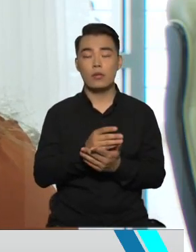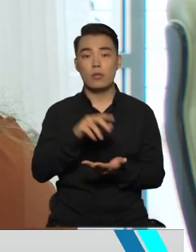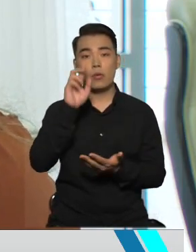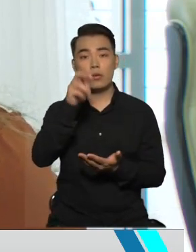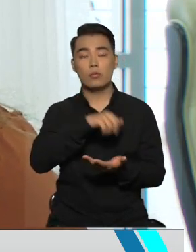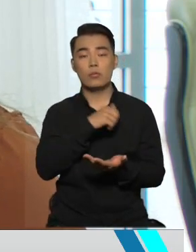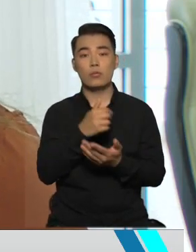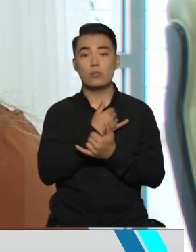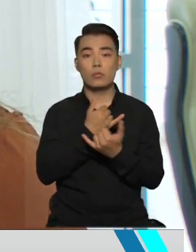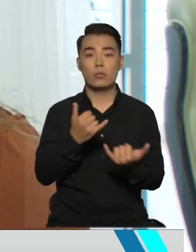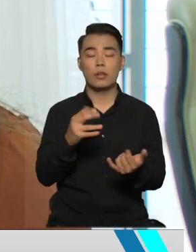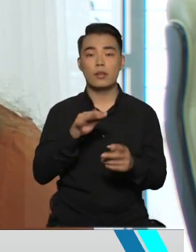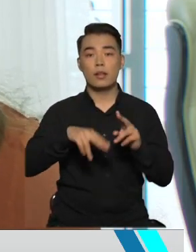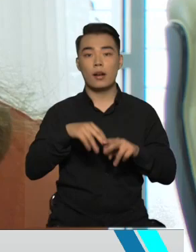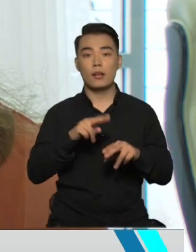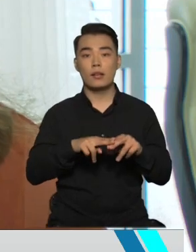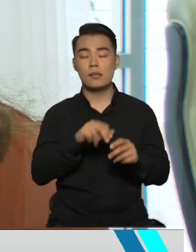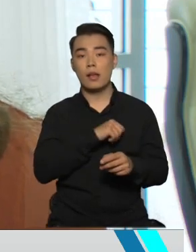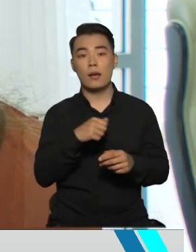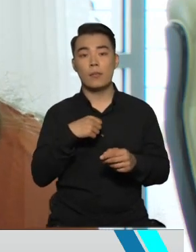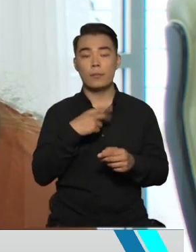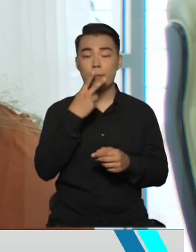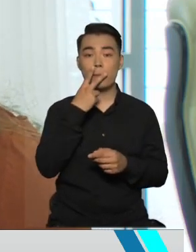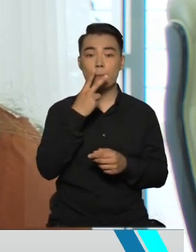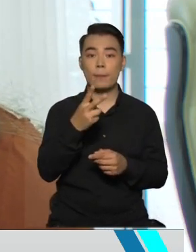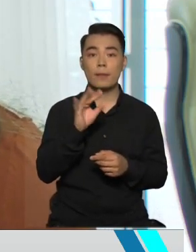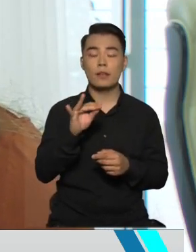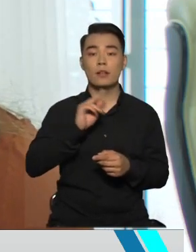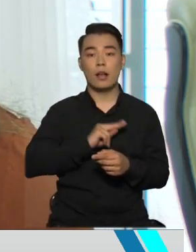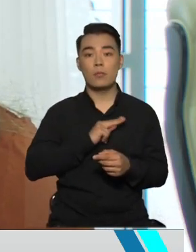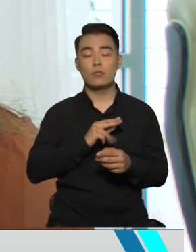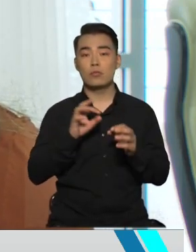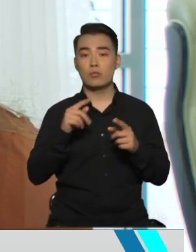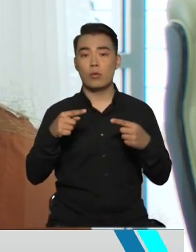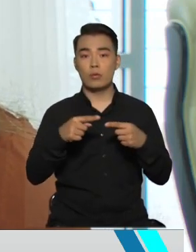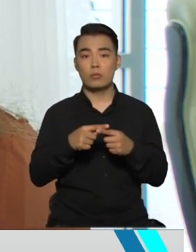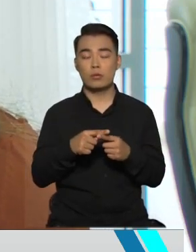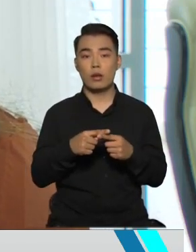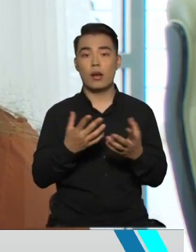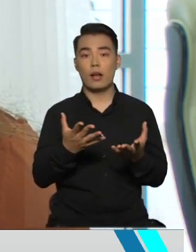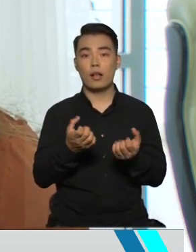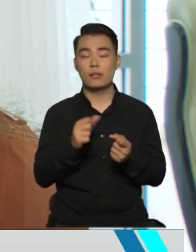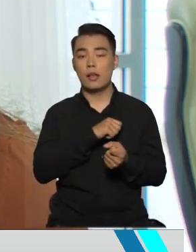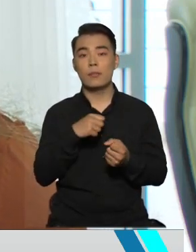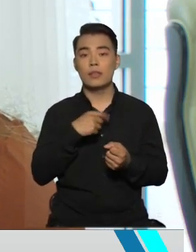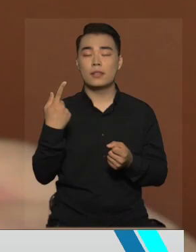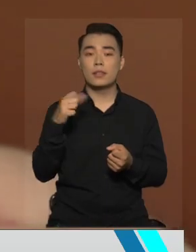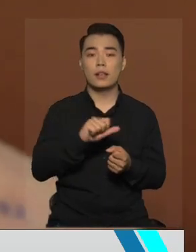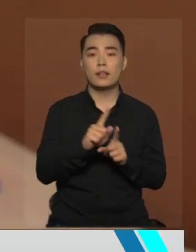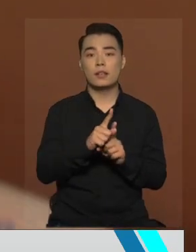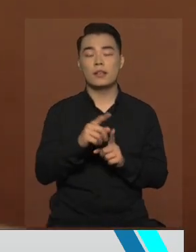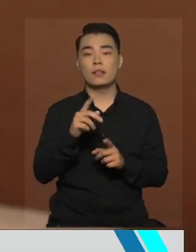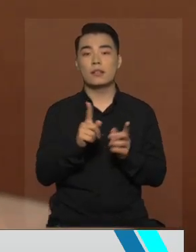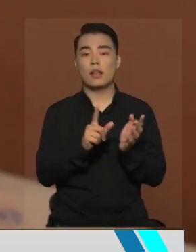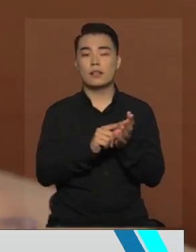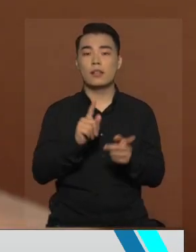самостоятельно, тем самым признавая и обсуждая какую-то единую ставку налогов